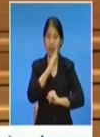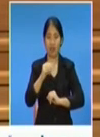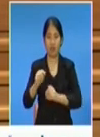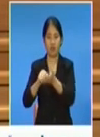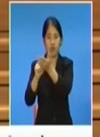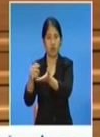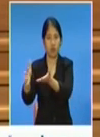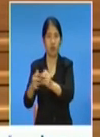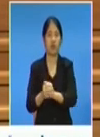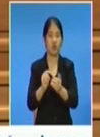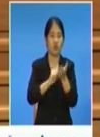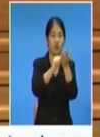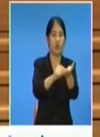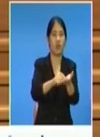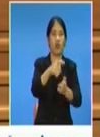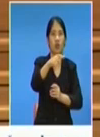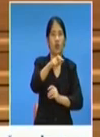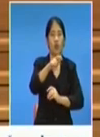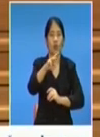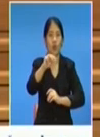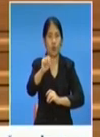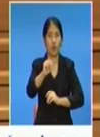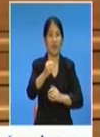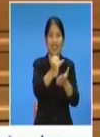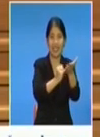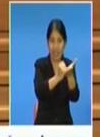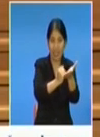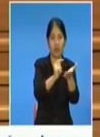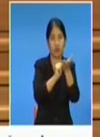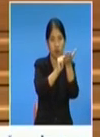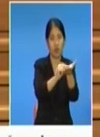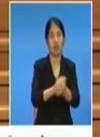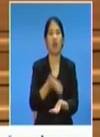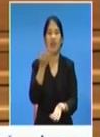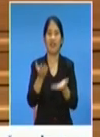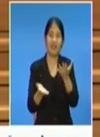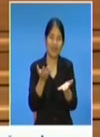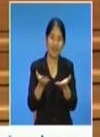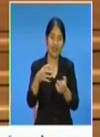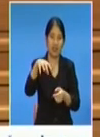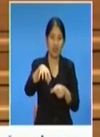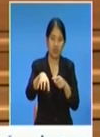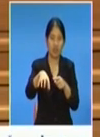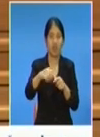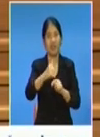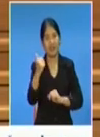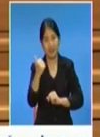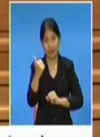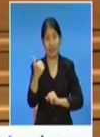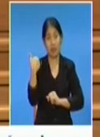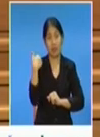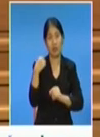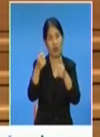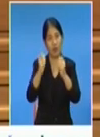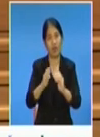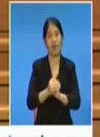รหรือมีสามหรือหน่วยราชการอื่นที่มีหน่วยงานออกแบบเช่นกระทรวงศึกษาก็มีหน่วยงานออกแบบก็ส่